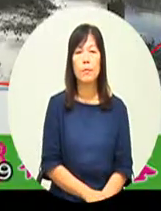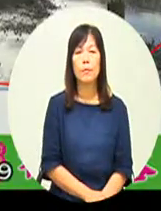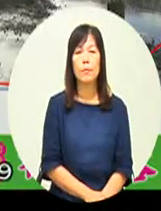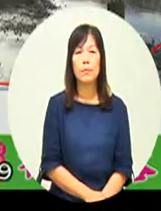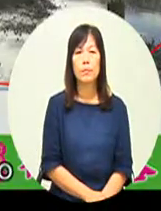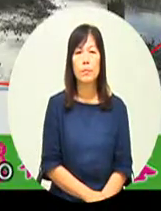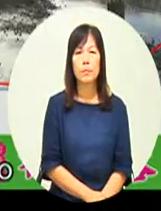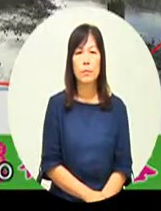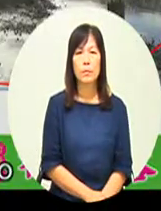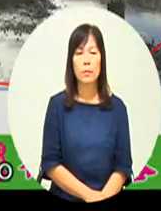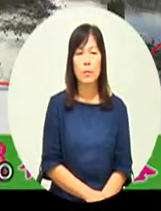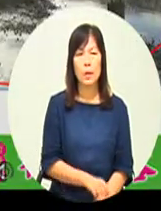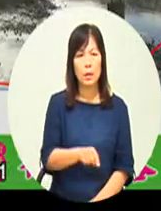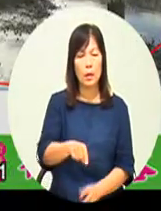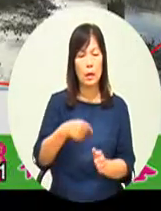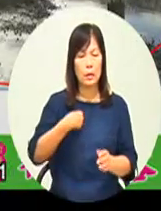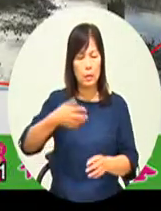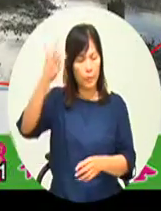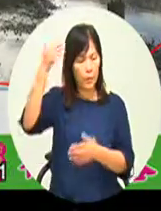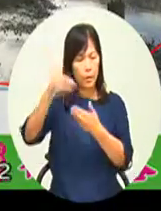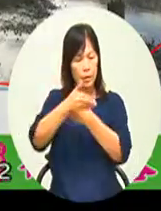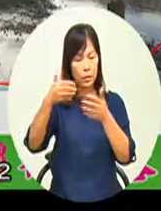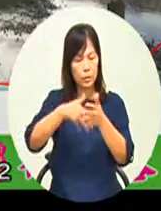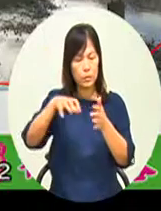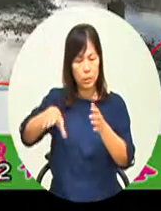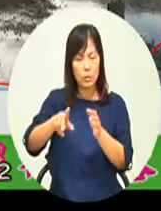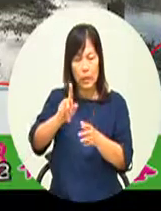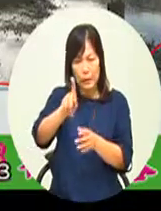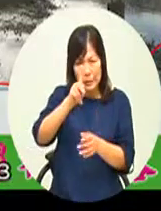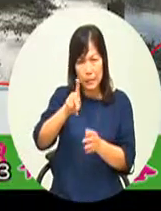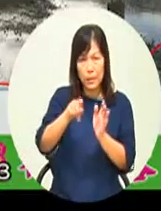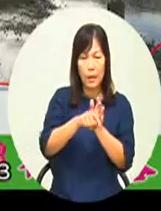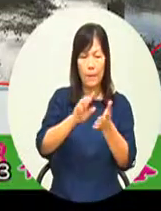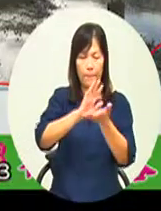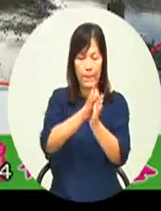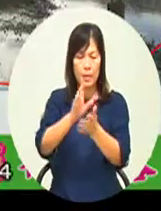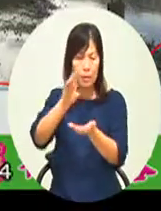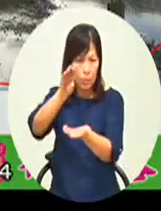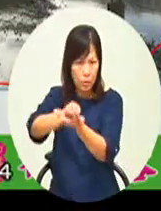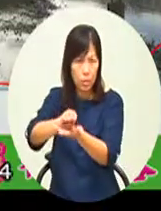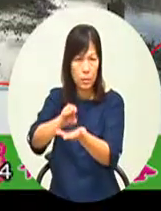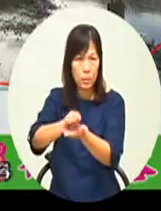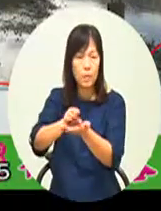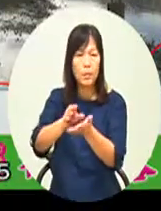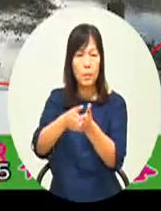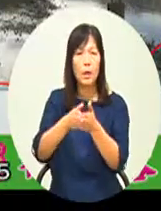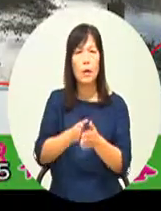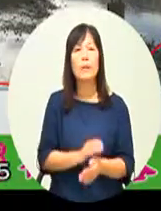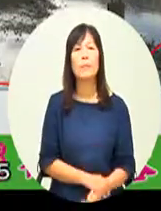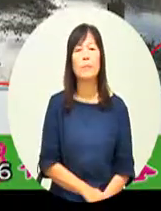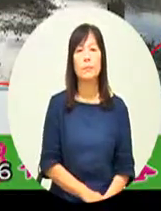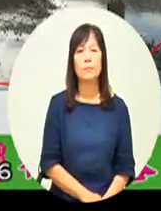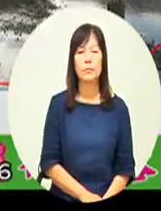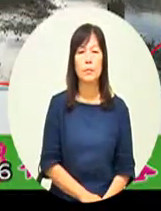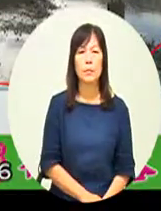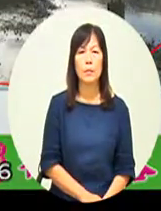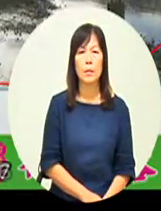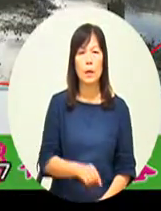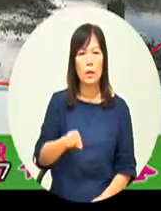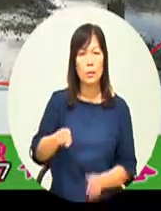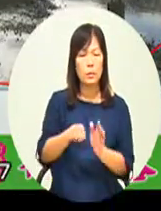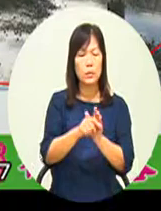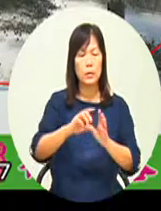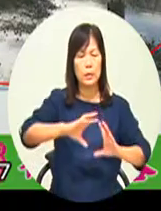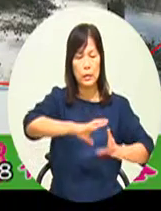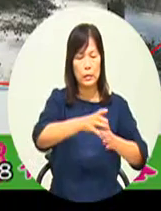我们交通局把它借来要当停车。的使用、啊、因为这里就是有世贸